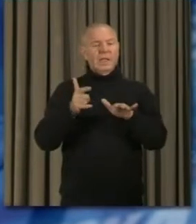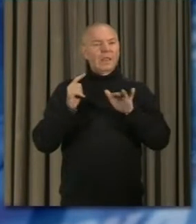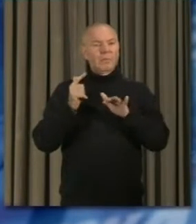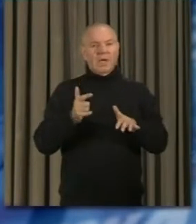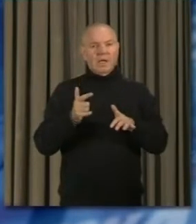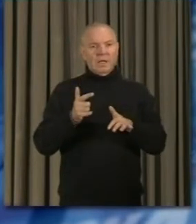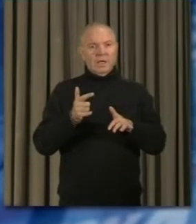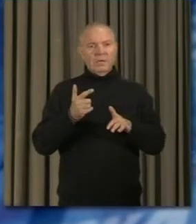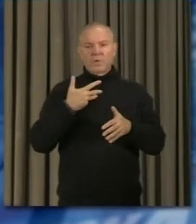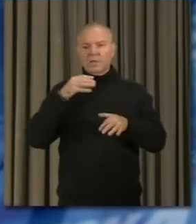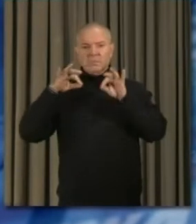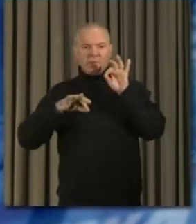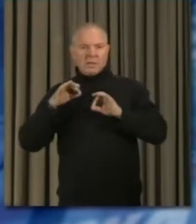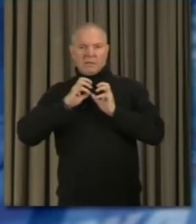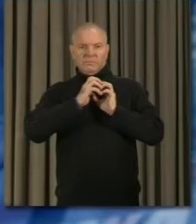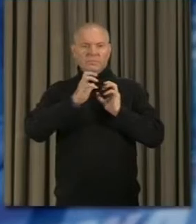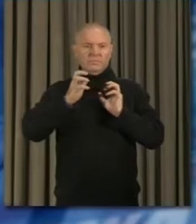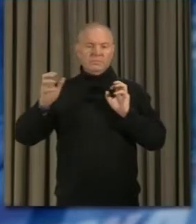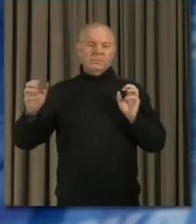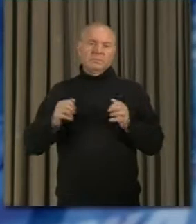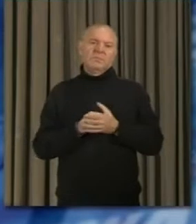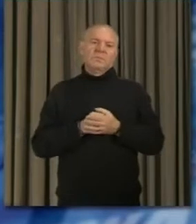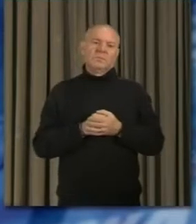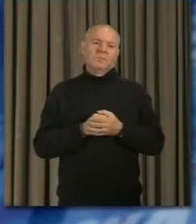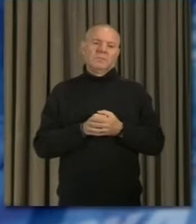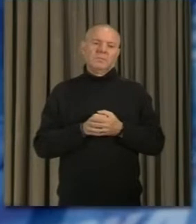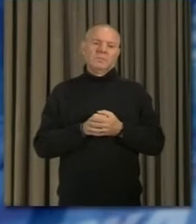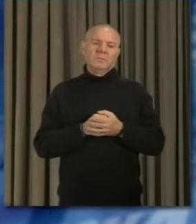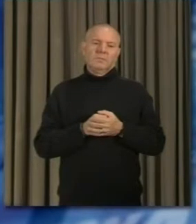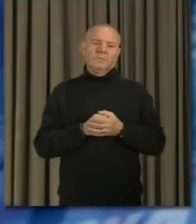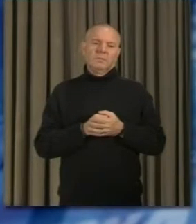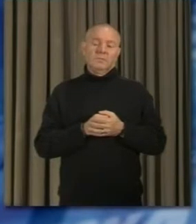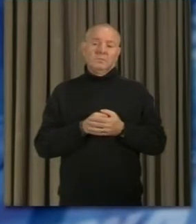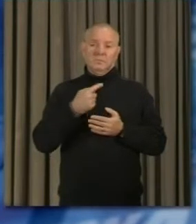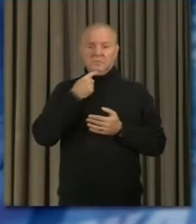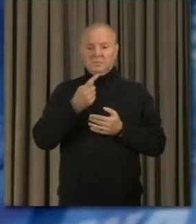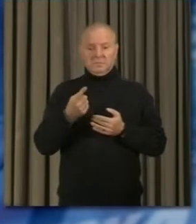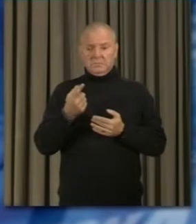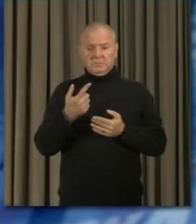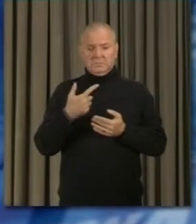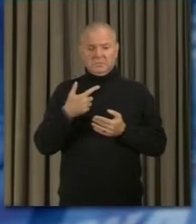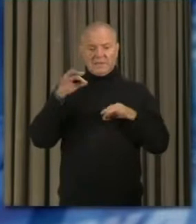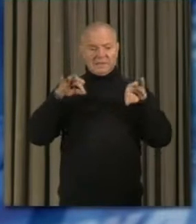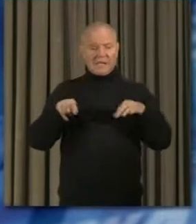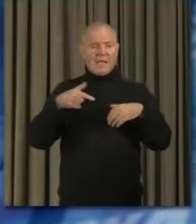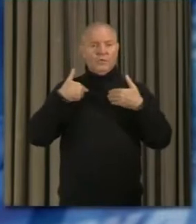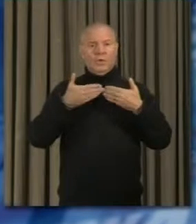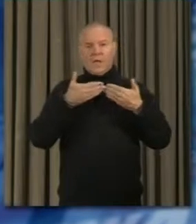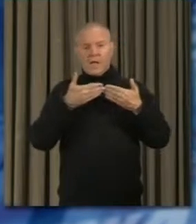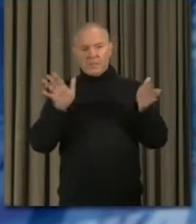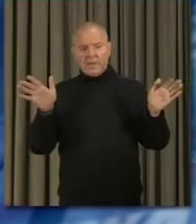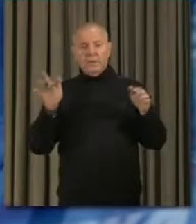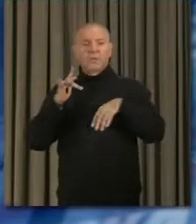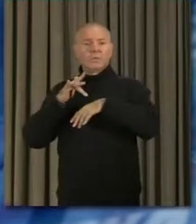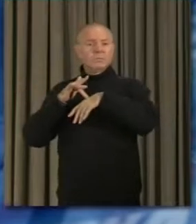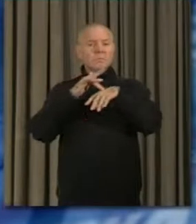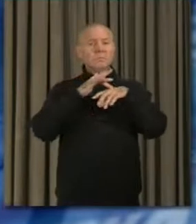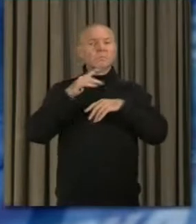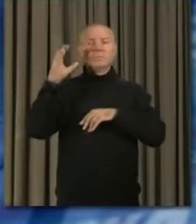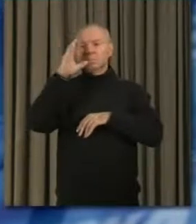naturalmente degli spettacoli di questo tipo noi apriremo il teatro alla città con anche delle visite guidate